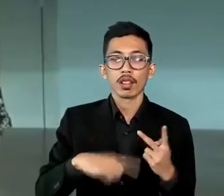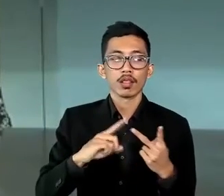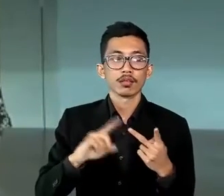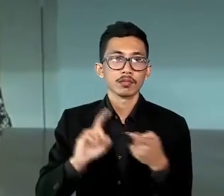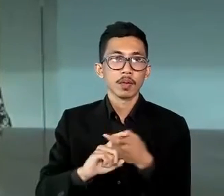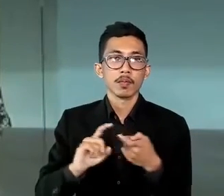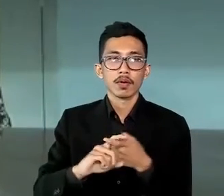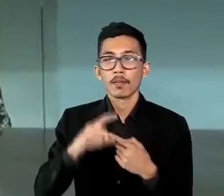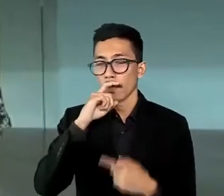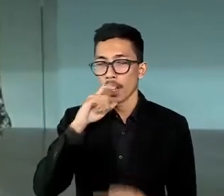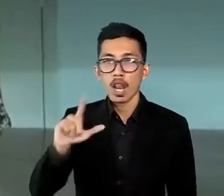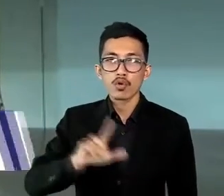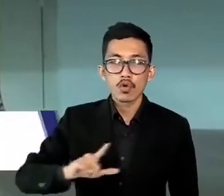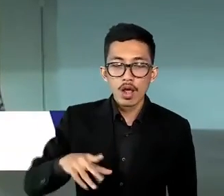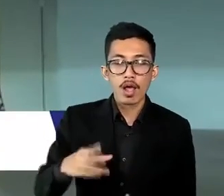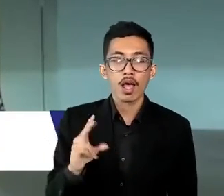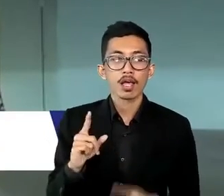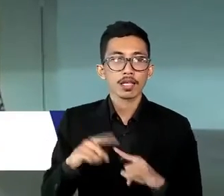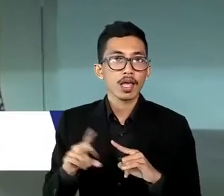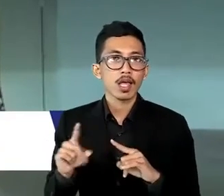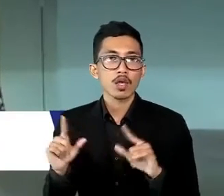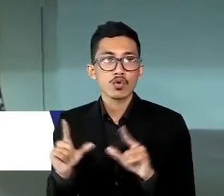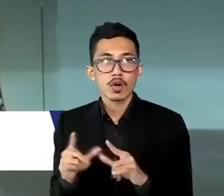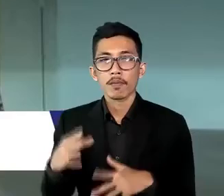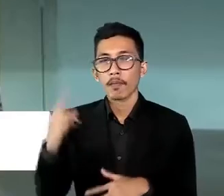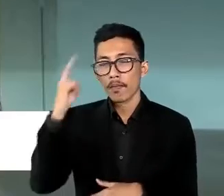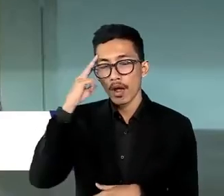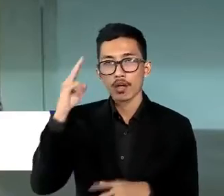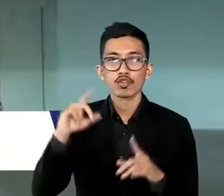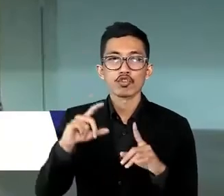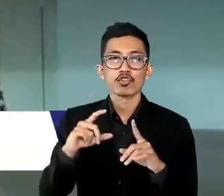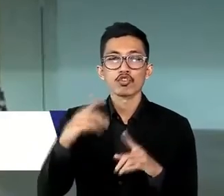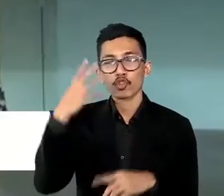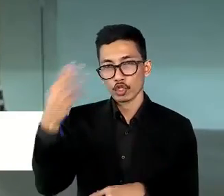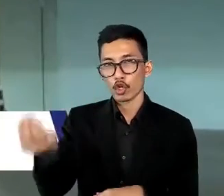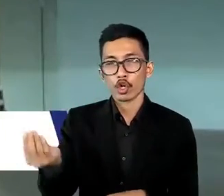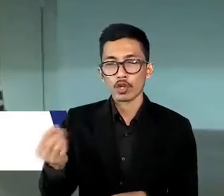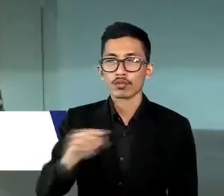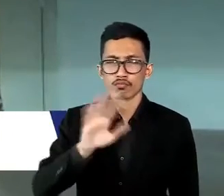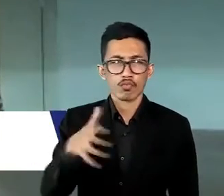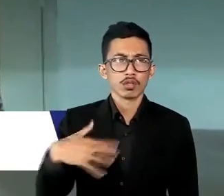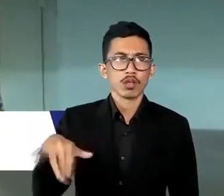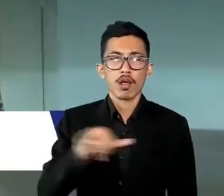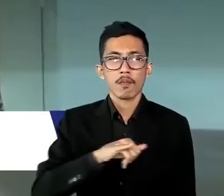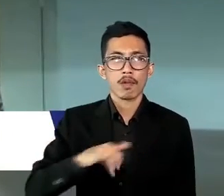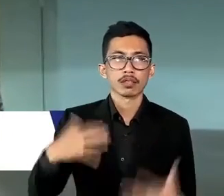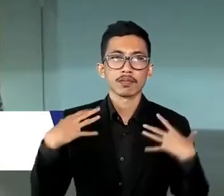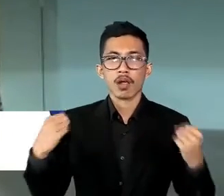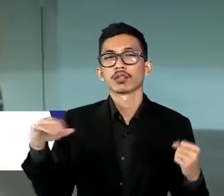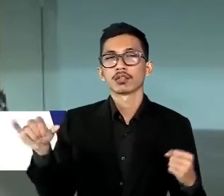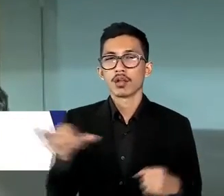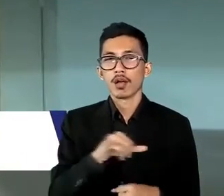dengan RT, dengan RW, Pak Dusun, dan tokoh-tokoh masyarakat lain juga sama, ya kita dengan semangat yang